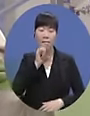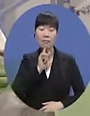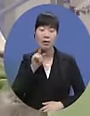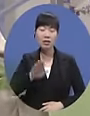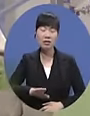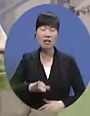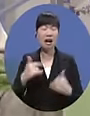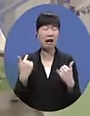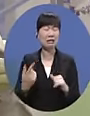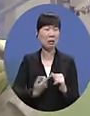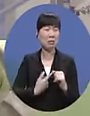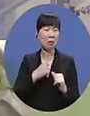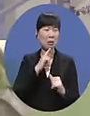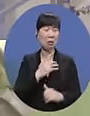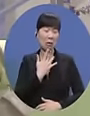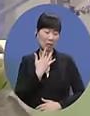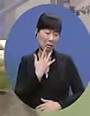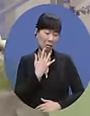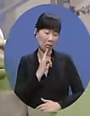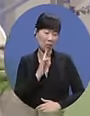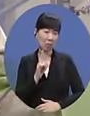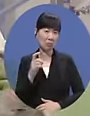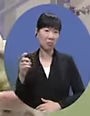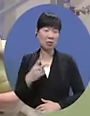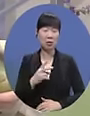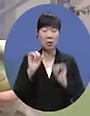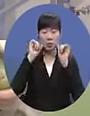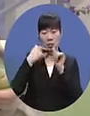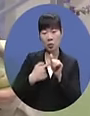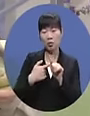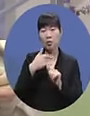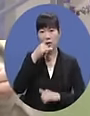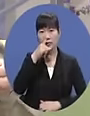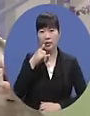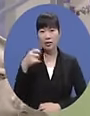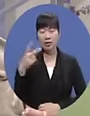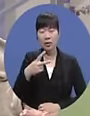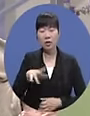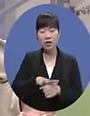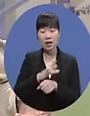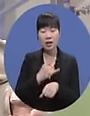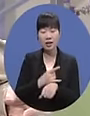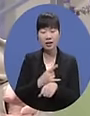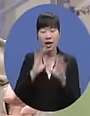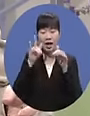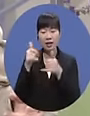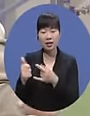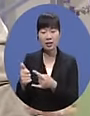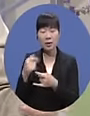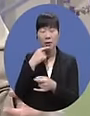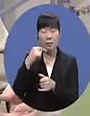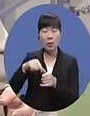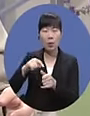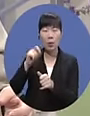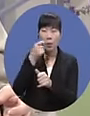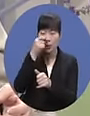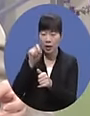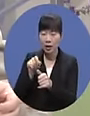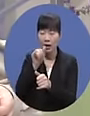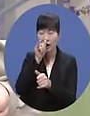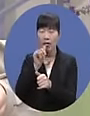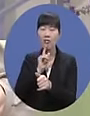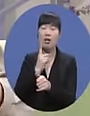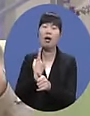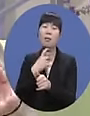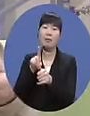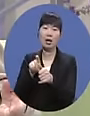늘 비난을 하고 비아냥대요. 그렇죠. 때로는 조롱도 해요. 그리고요, 사랑하는 아이한테요, 모욕하고 모독해요. 협박하고.